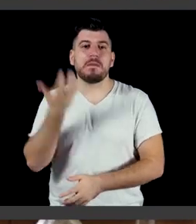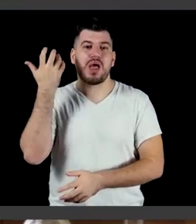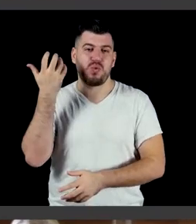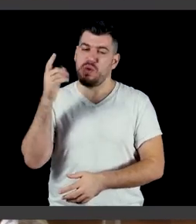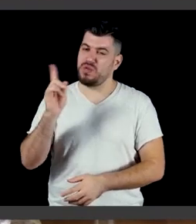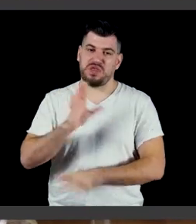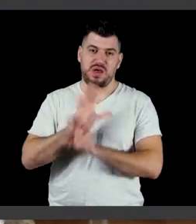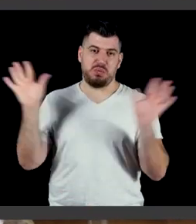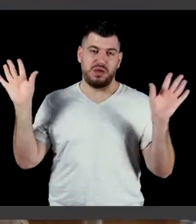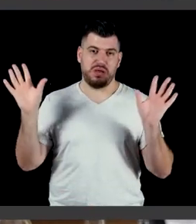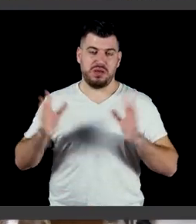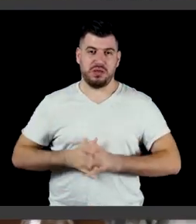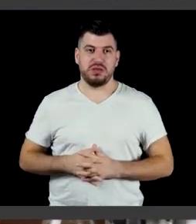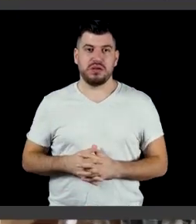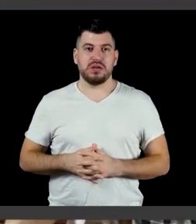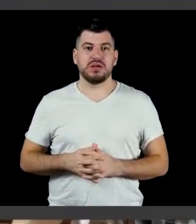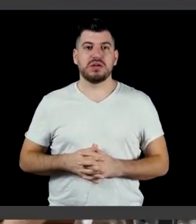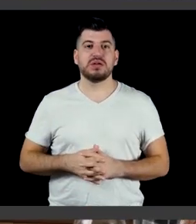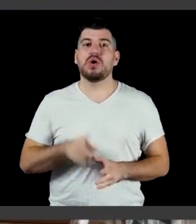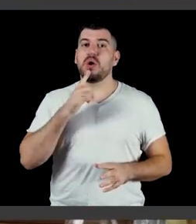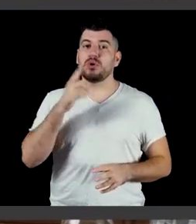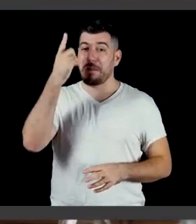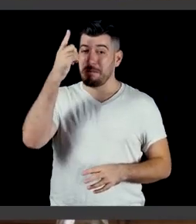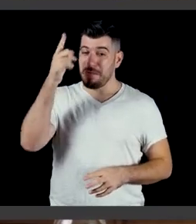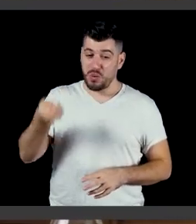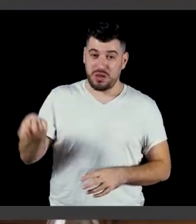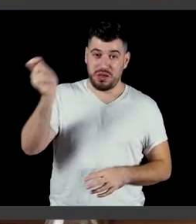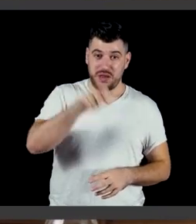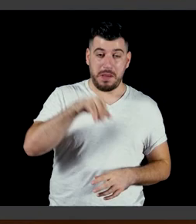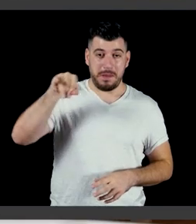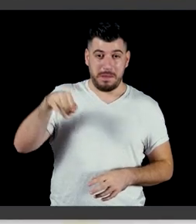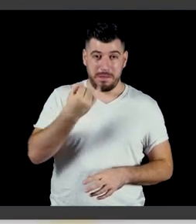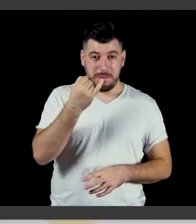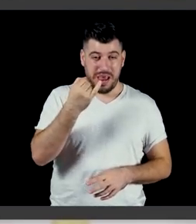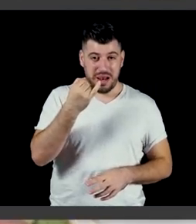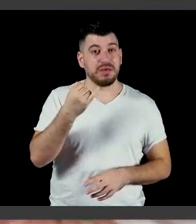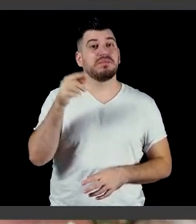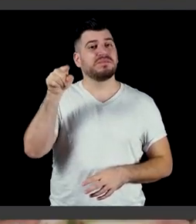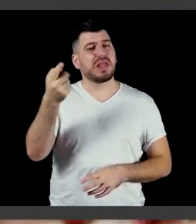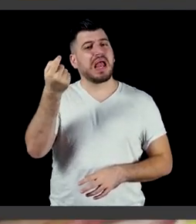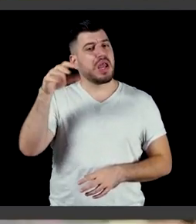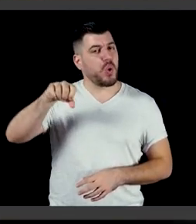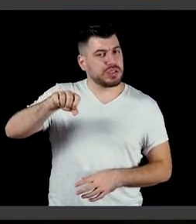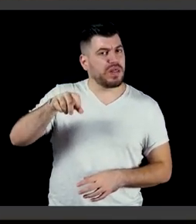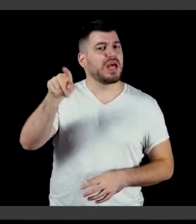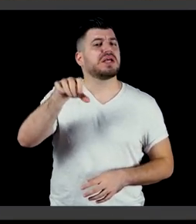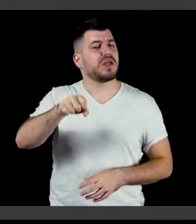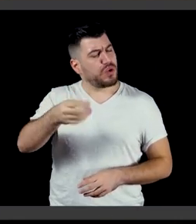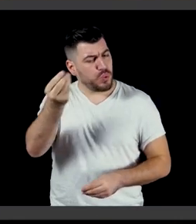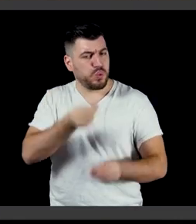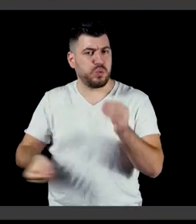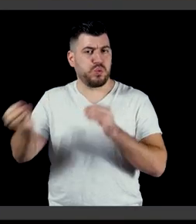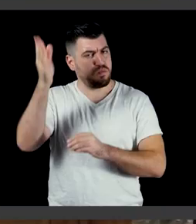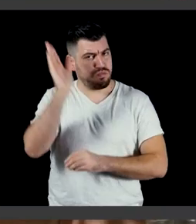καμένο. Άρα βάζω μία κουταλιά μέλι, θα βάλω λίγο παραπάνω ξύδι. Το ξύδι μην το φοβηθείτε, θα βάλετε αρκετό, γιατί αυτό είναι το μυστικό στη